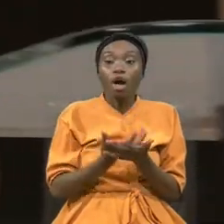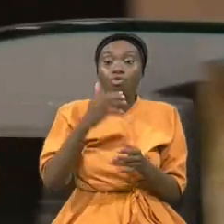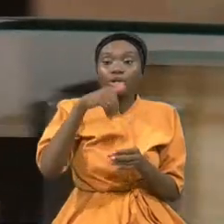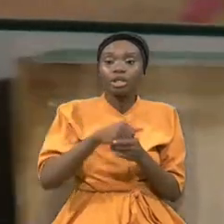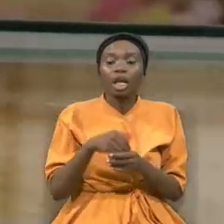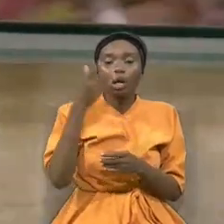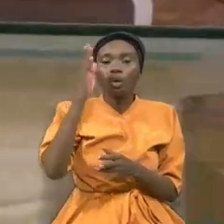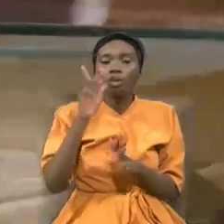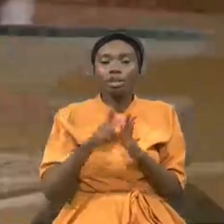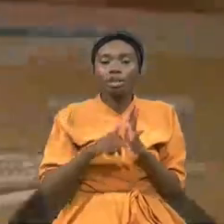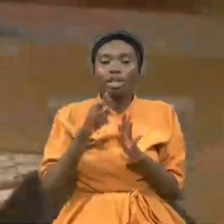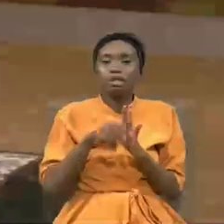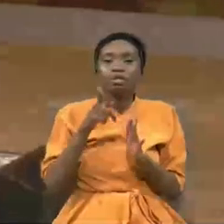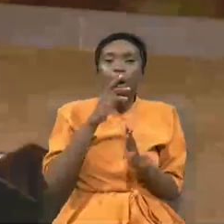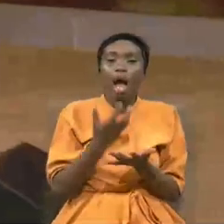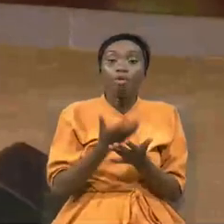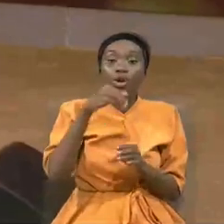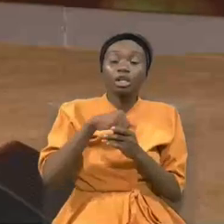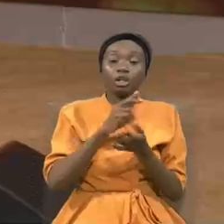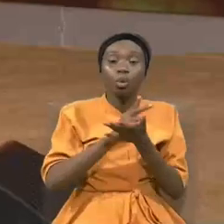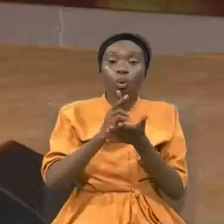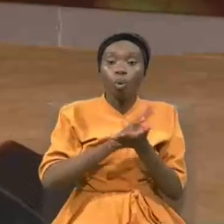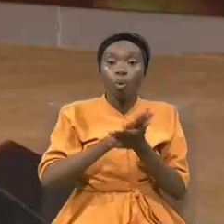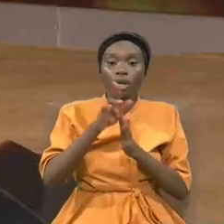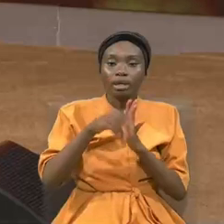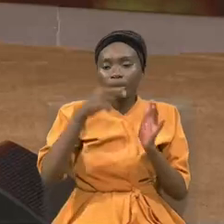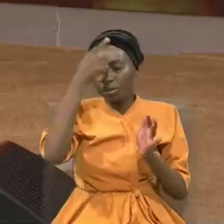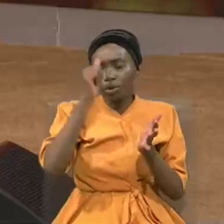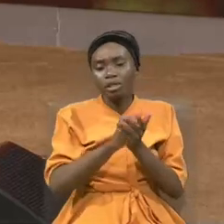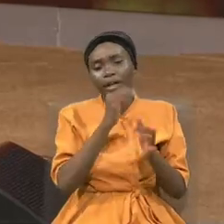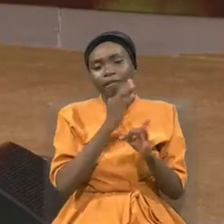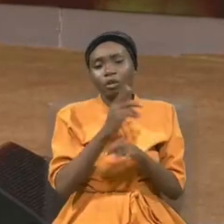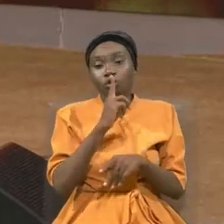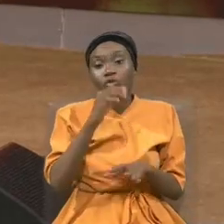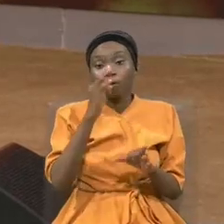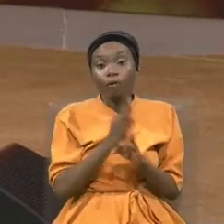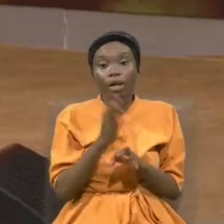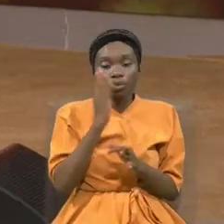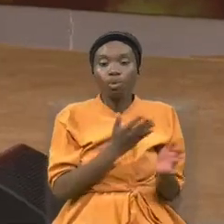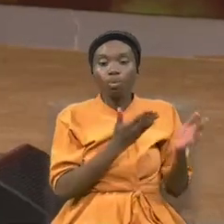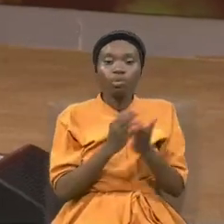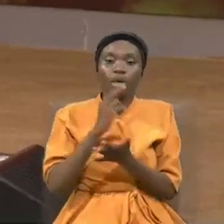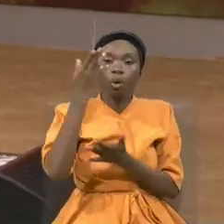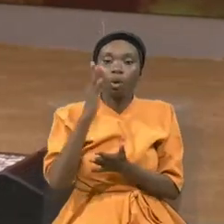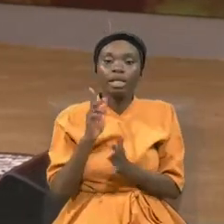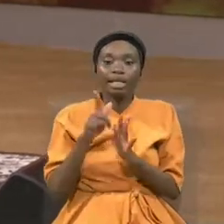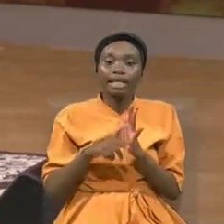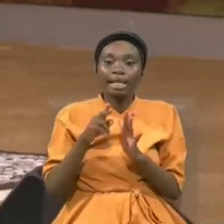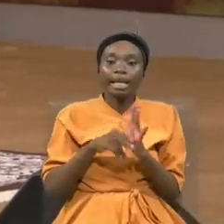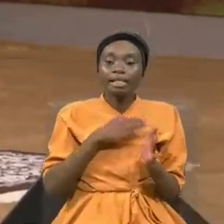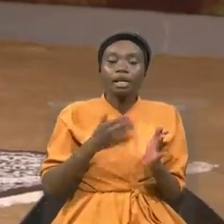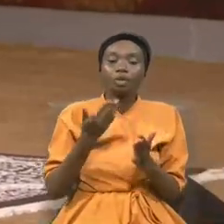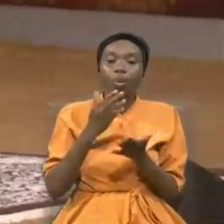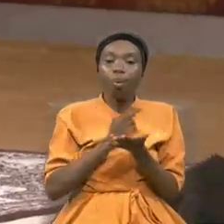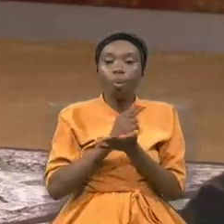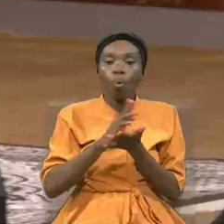riche en la piété, en la sainteté, parce que la foi, la véritable foi apporte la piété, la sainteté à votre